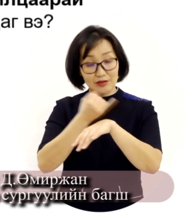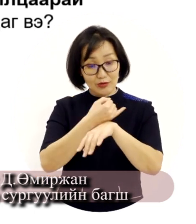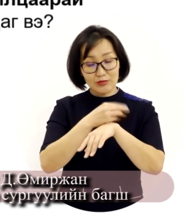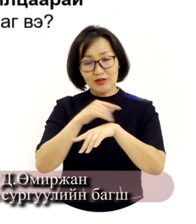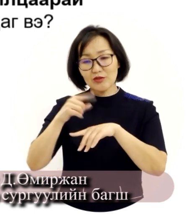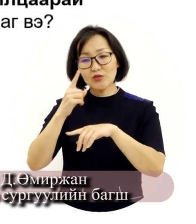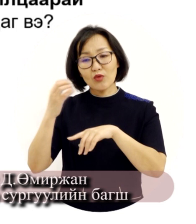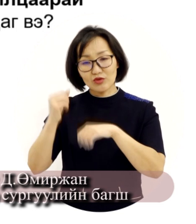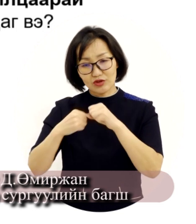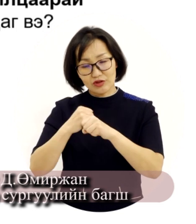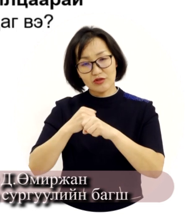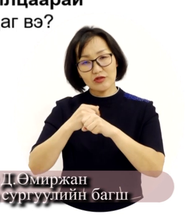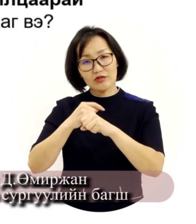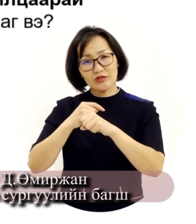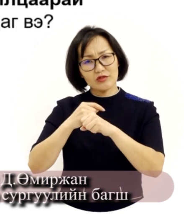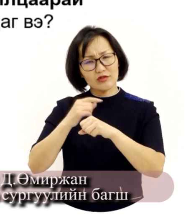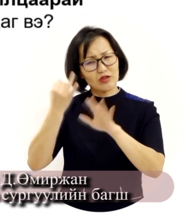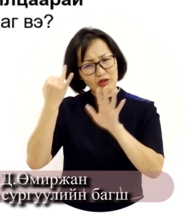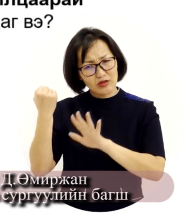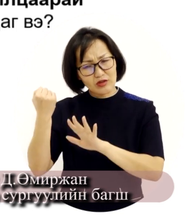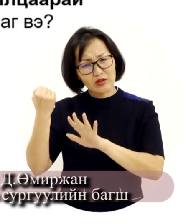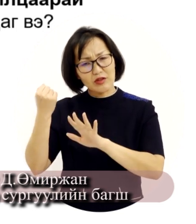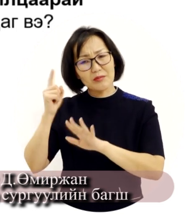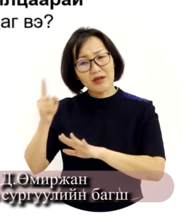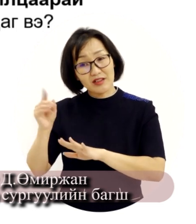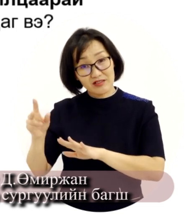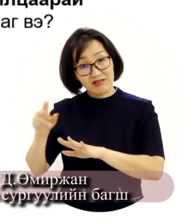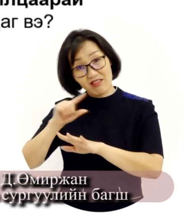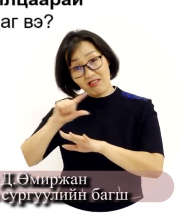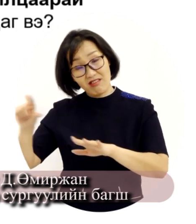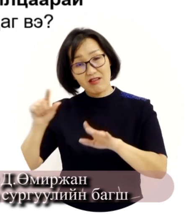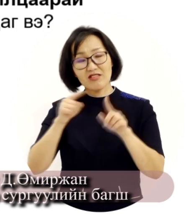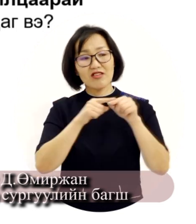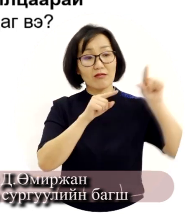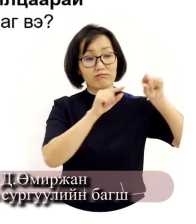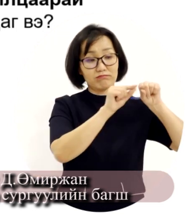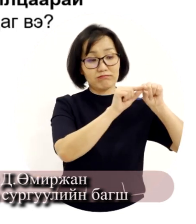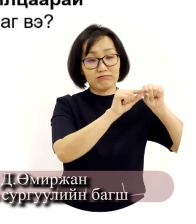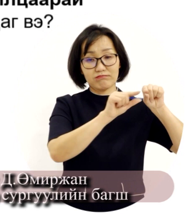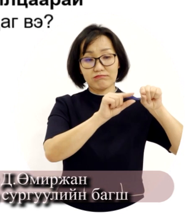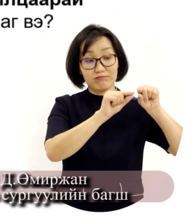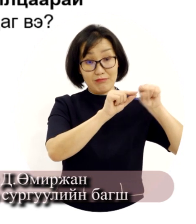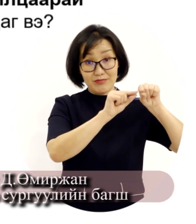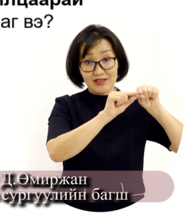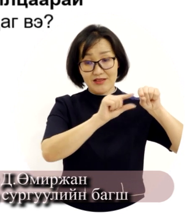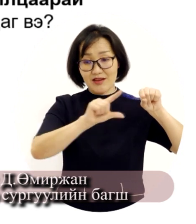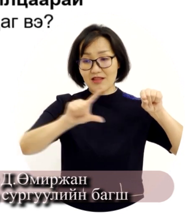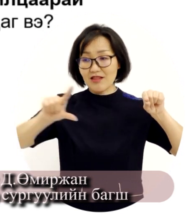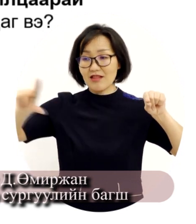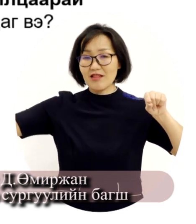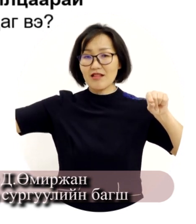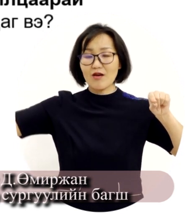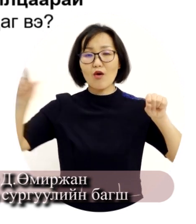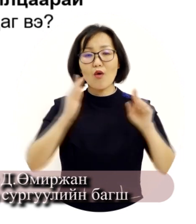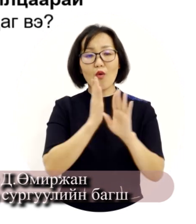тәулік, ғасыр, жыл, ай, апта, мың жыл. кішісінен үлкеніне қарай